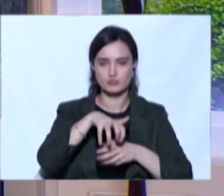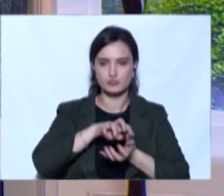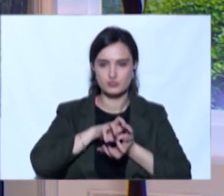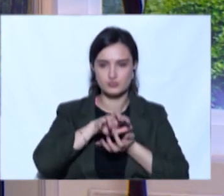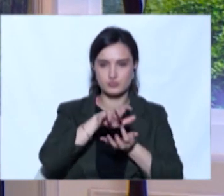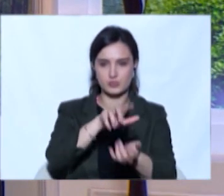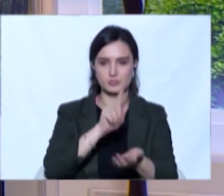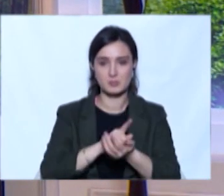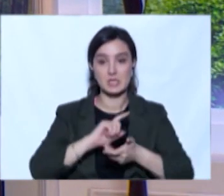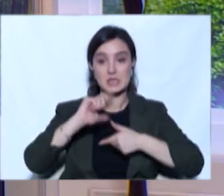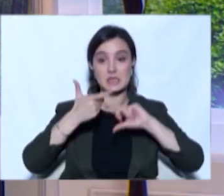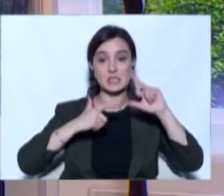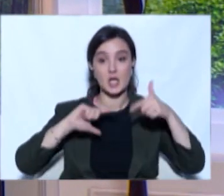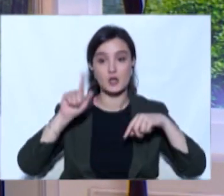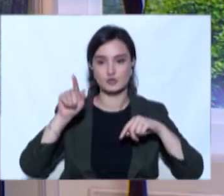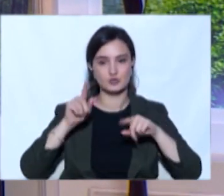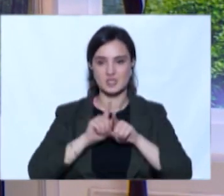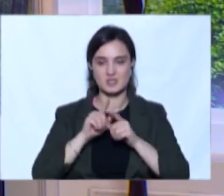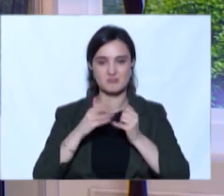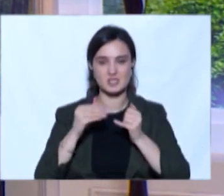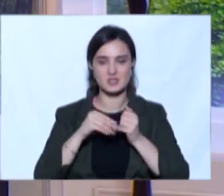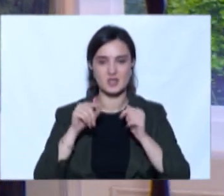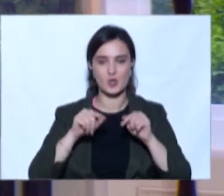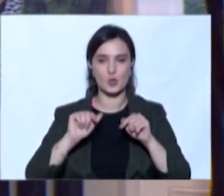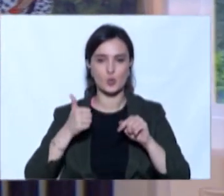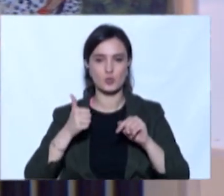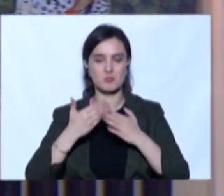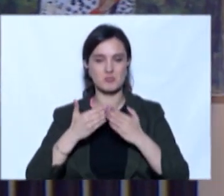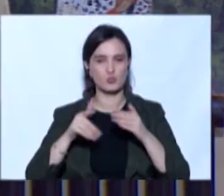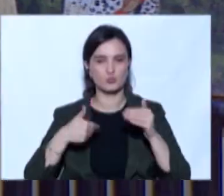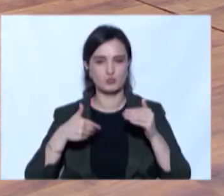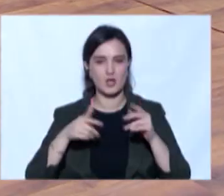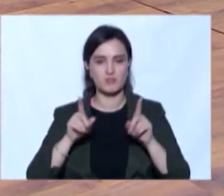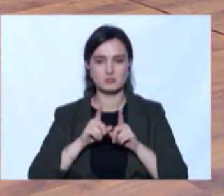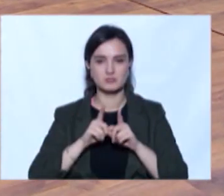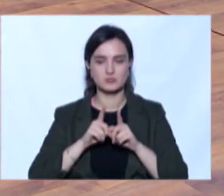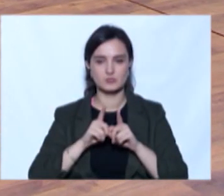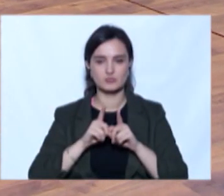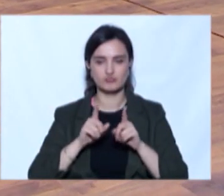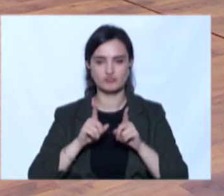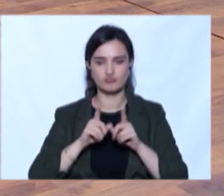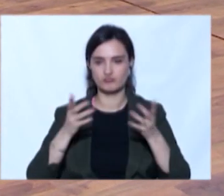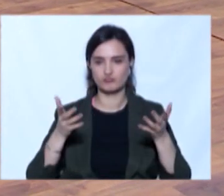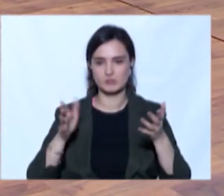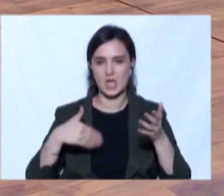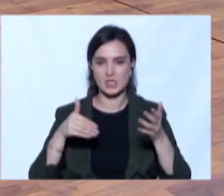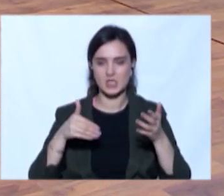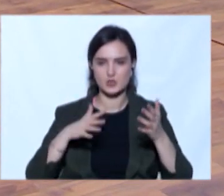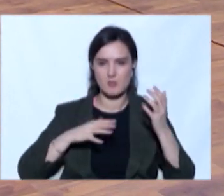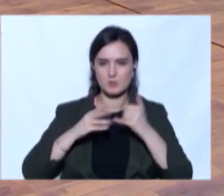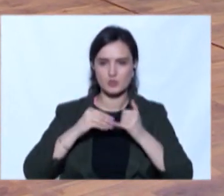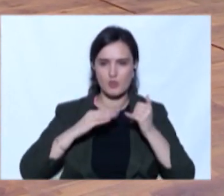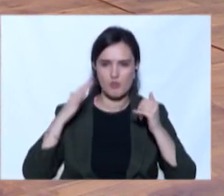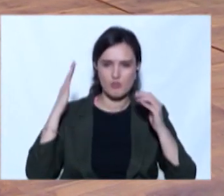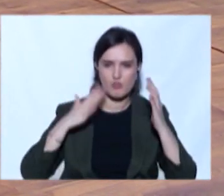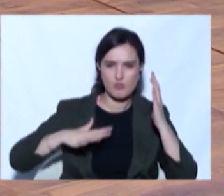უნდა მთაში უფრო ნაკლები არის ასეთი მიწა, როგორც თქვათ, ანუ არ არის იმ ხელა მიწა,